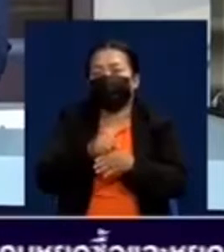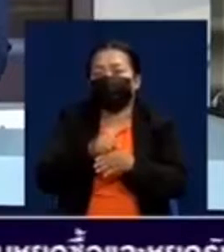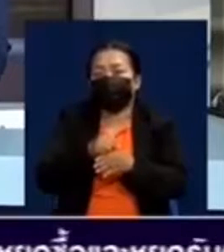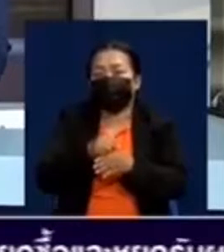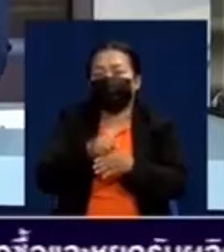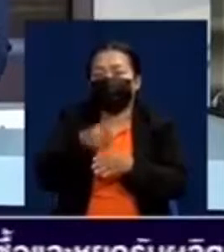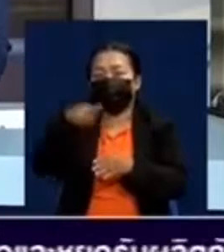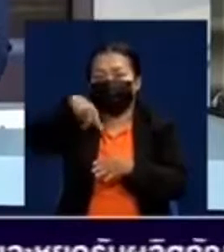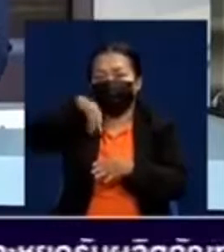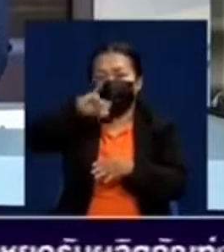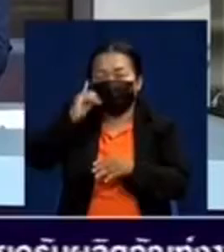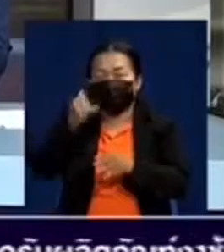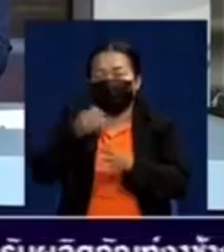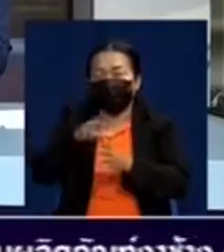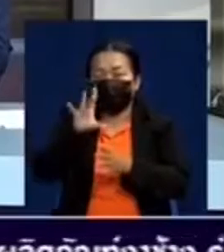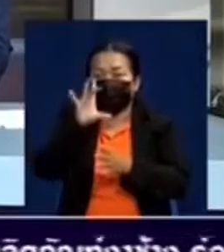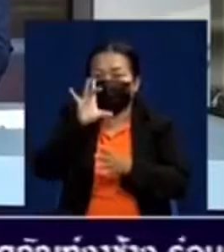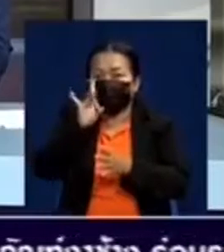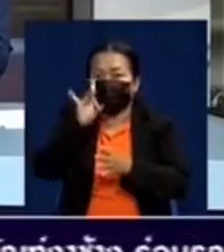81.97% นครสวรรค์